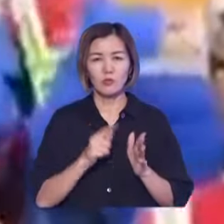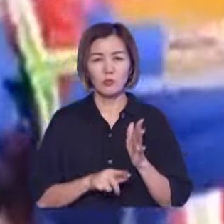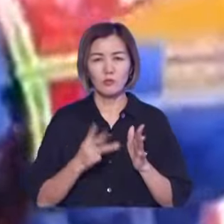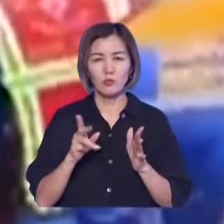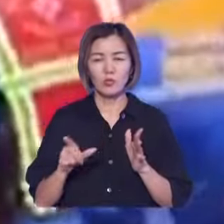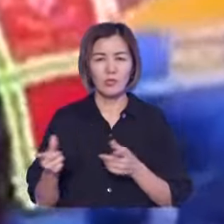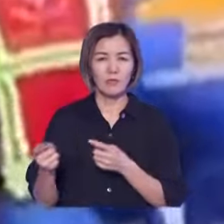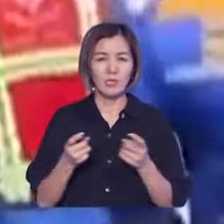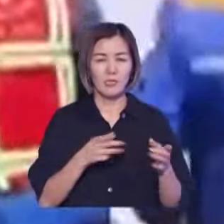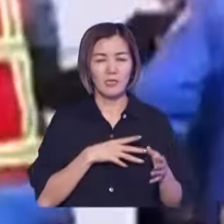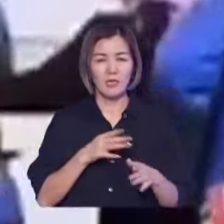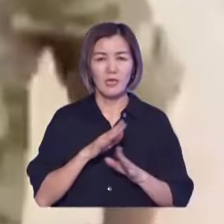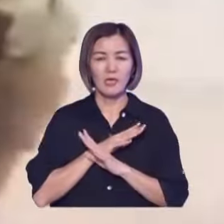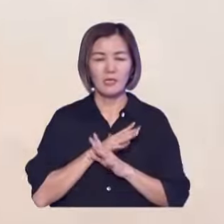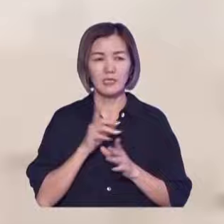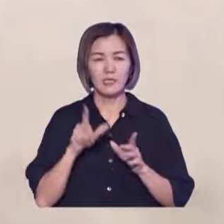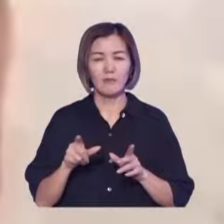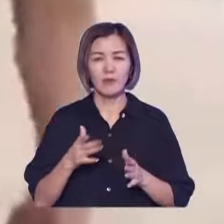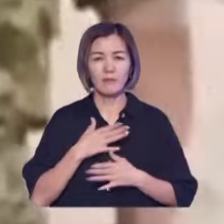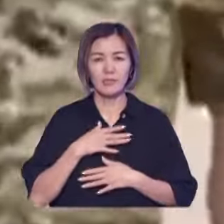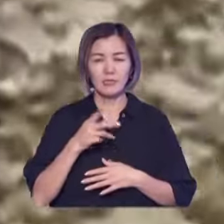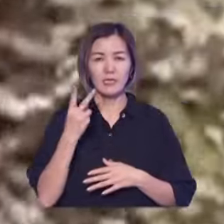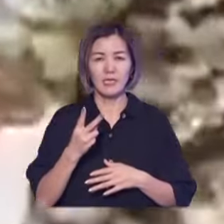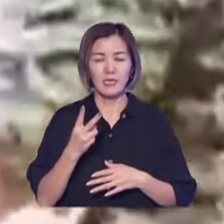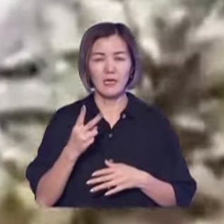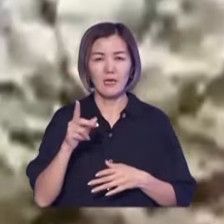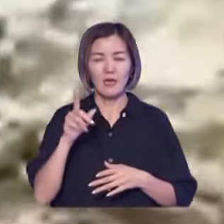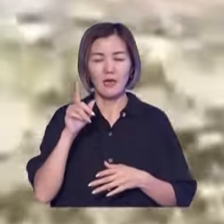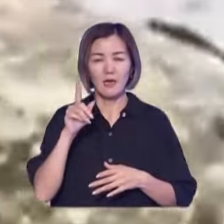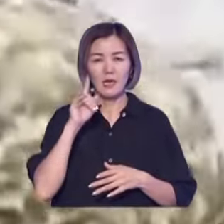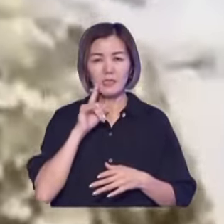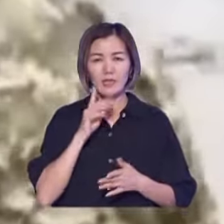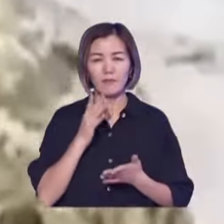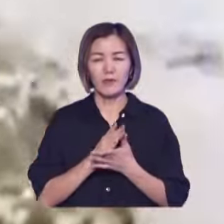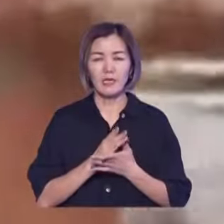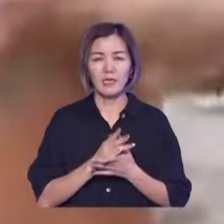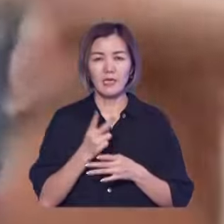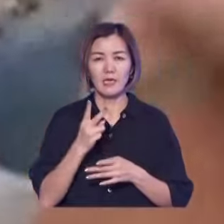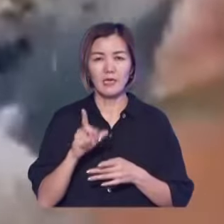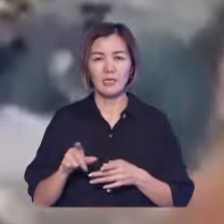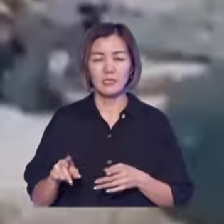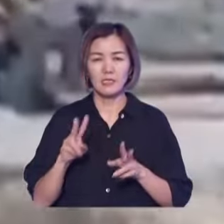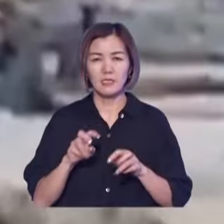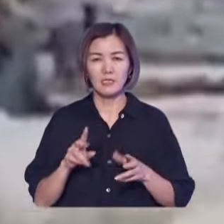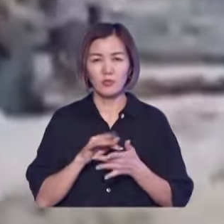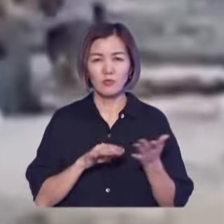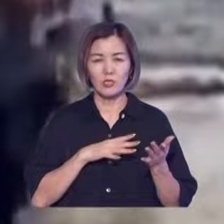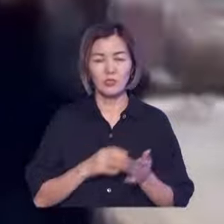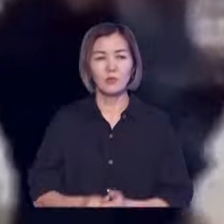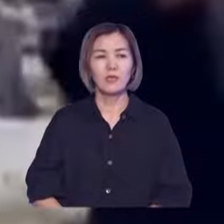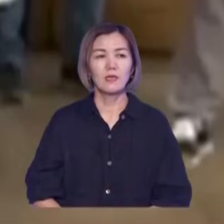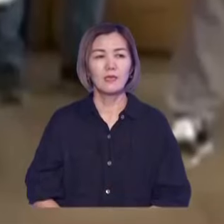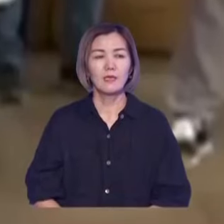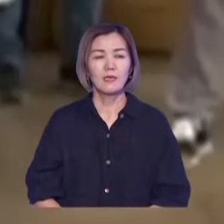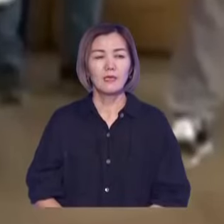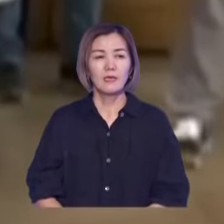адам жұмылдырылған. Қаза тапқандардың қатарында біздің 2 отандасымыз да бар. Тағы 2 Қазақстан азаматтарын іздеу жұмыстары жалғасуда.